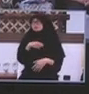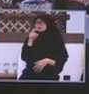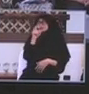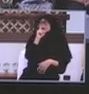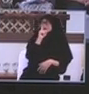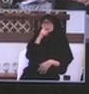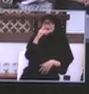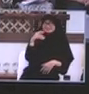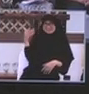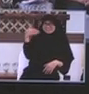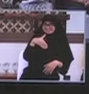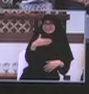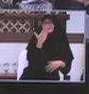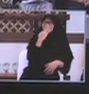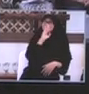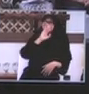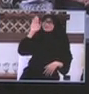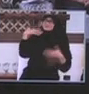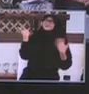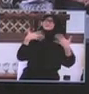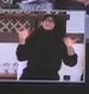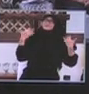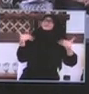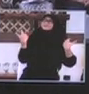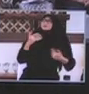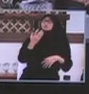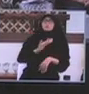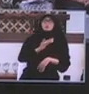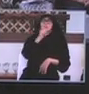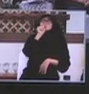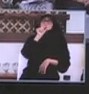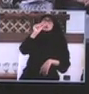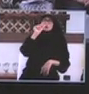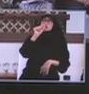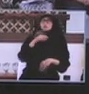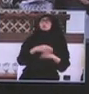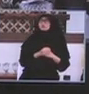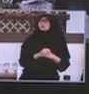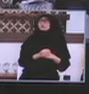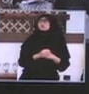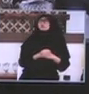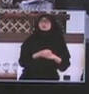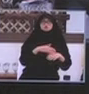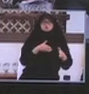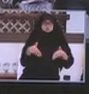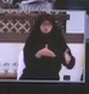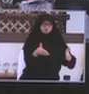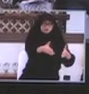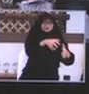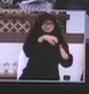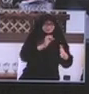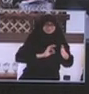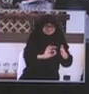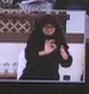alhamdulillah makruh. Saya hanya biar benar. Kalau usulan Pak Ades sungainya itu dinormalisasi, maka setiap